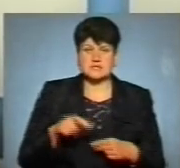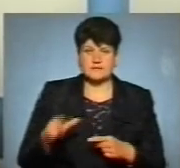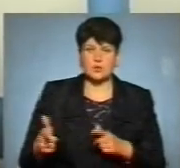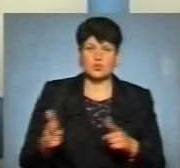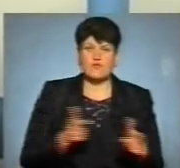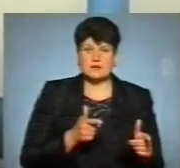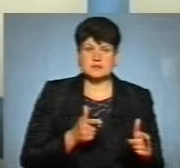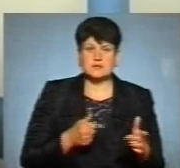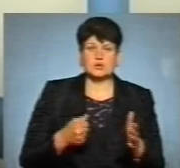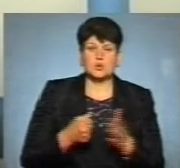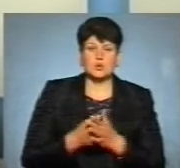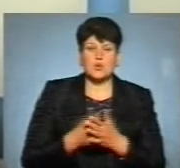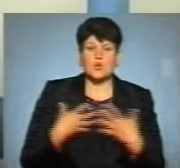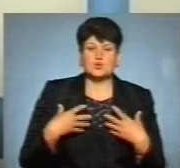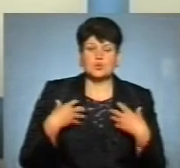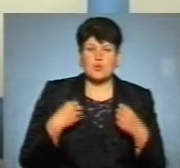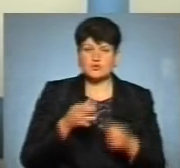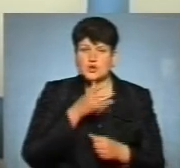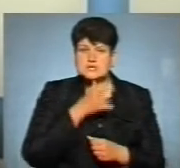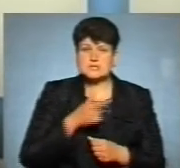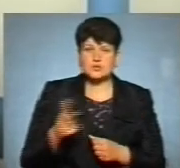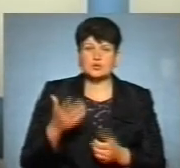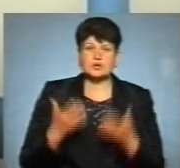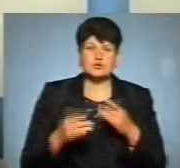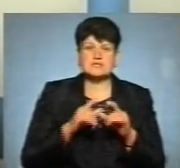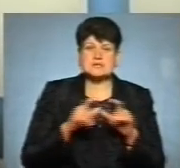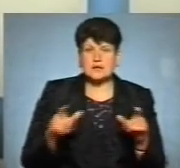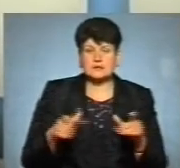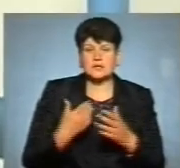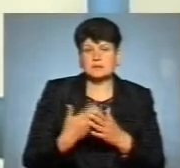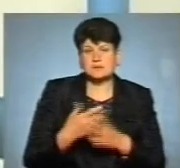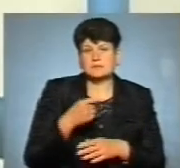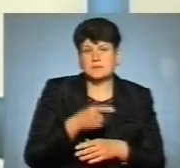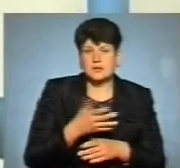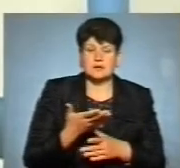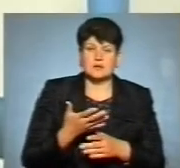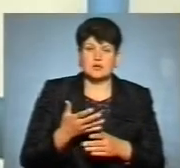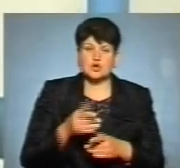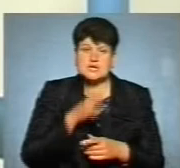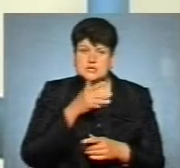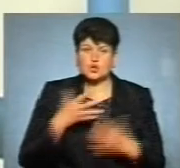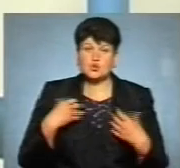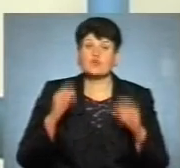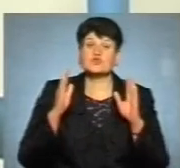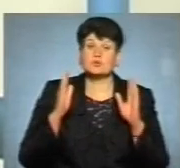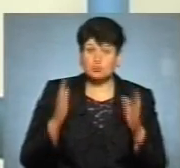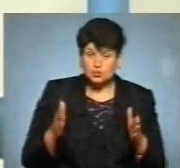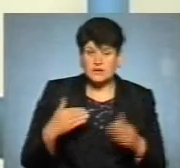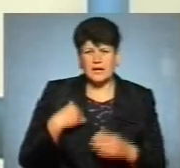готуватися до оздоровчого сезону. Якщо там, кажуть, заклади максимум, якщо скажуть, що оздоровчий сезон буде, то,